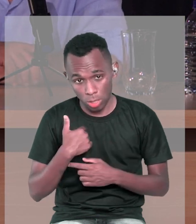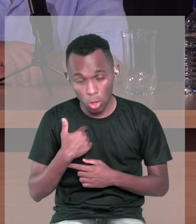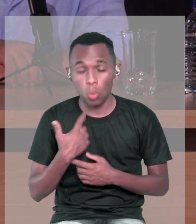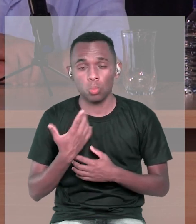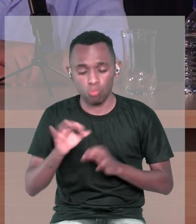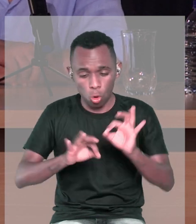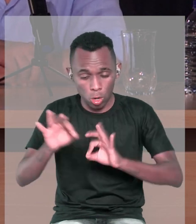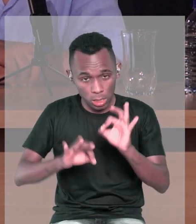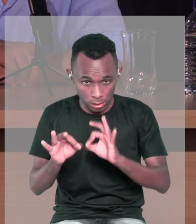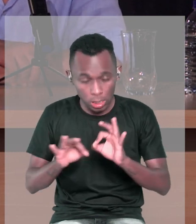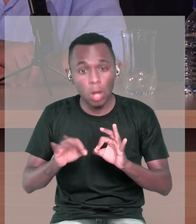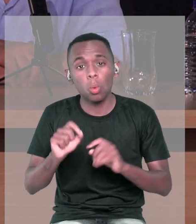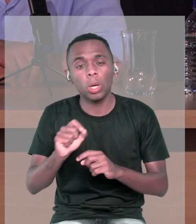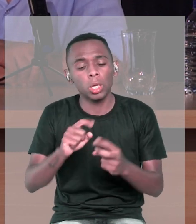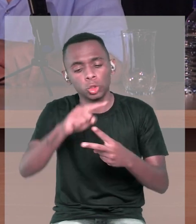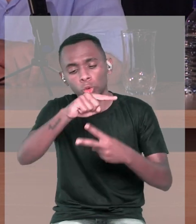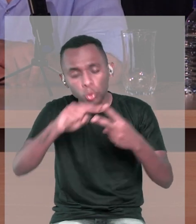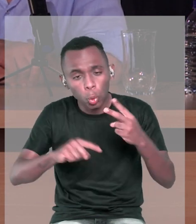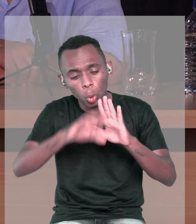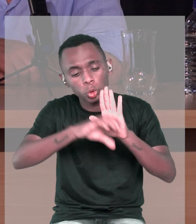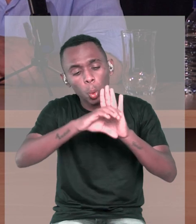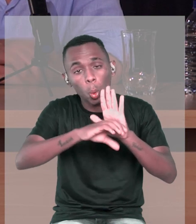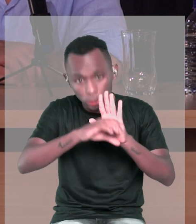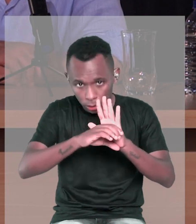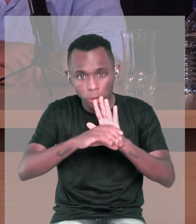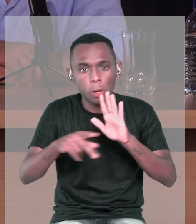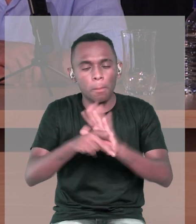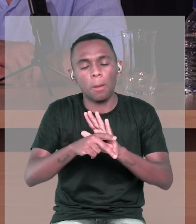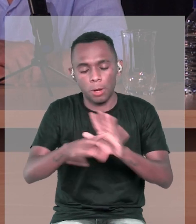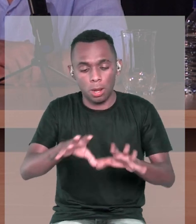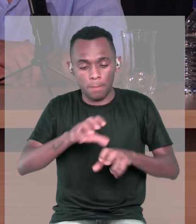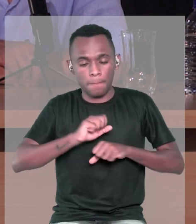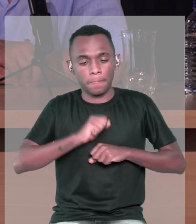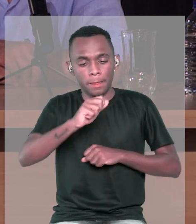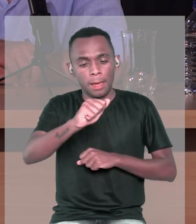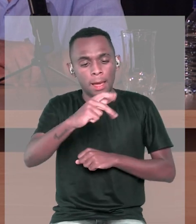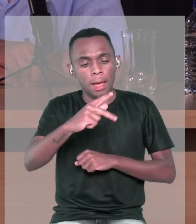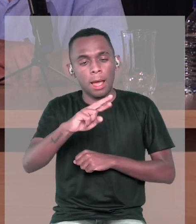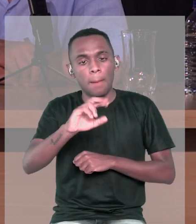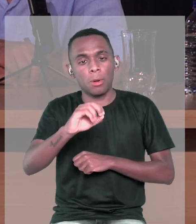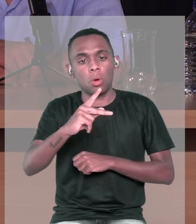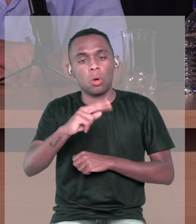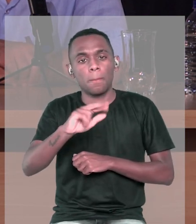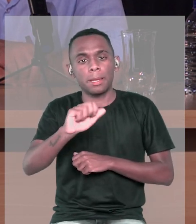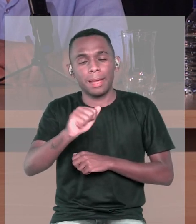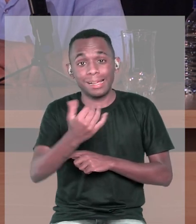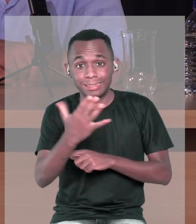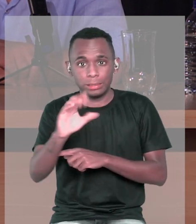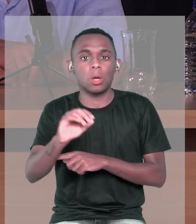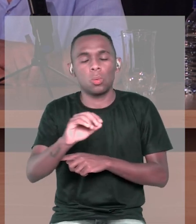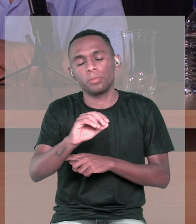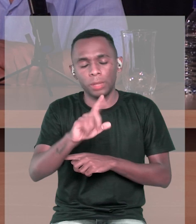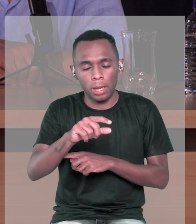Eu construí 2 conceitos de apropriação. Uma é a apropriação predatória e